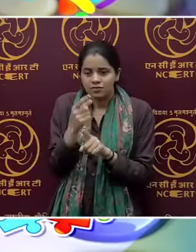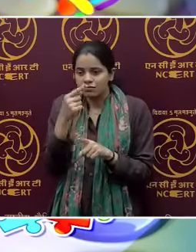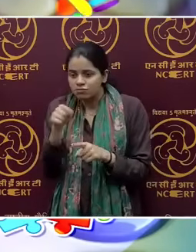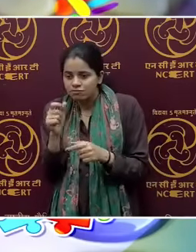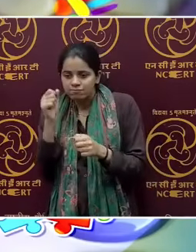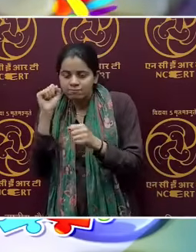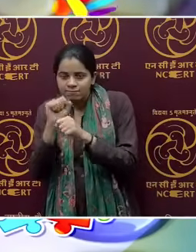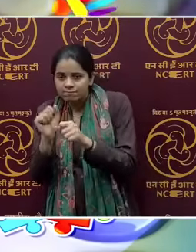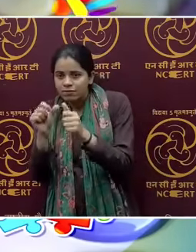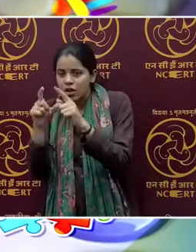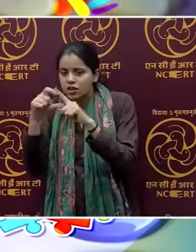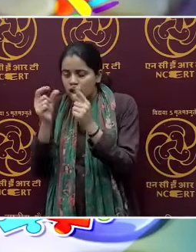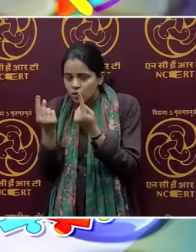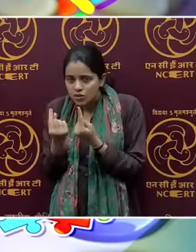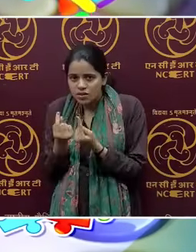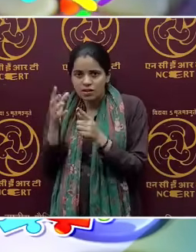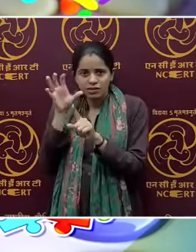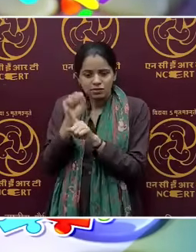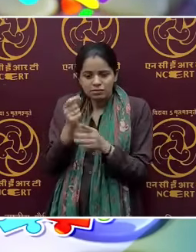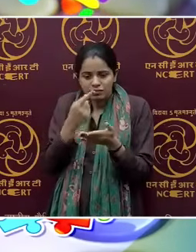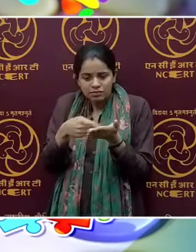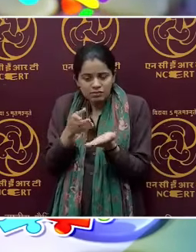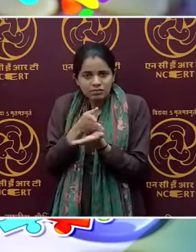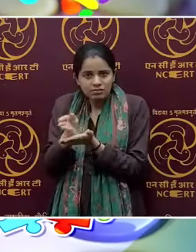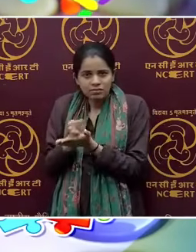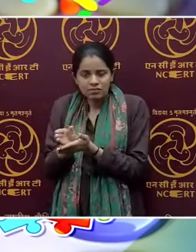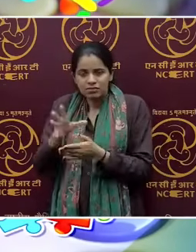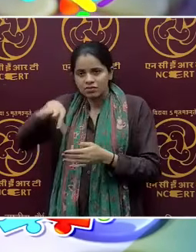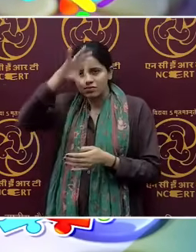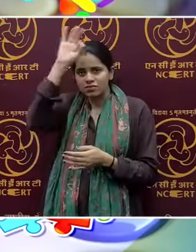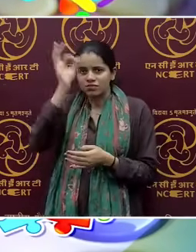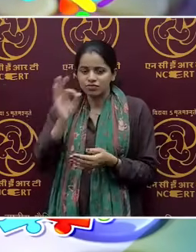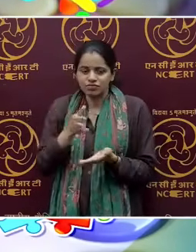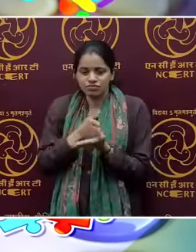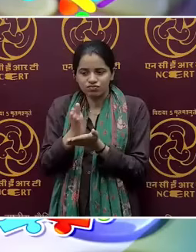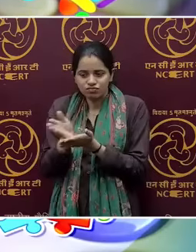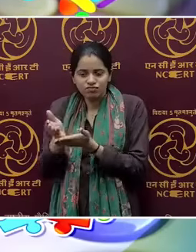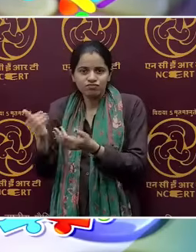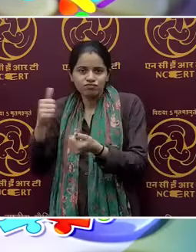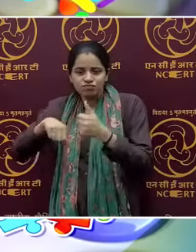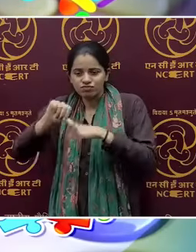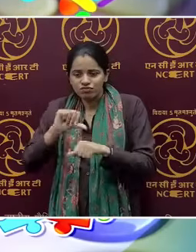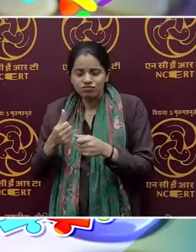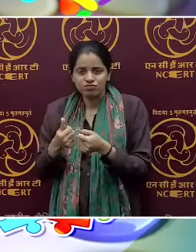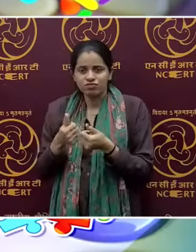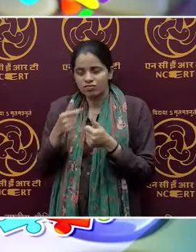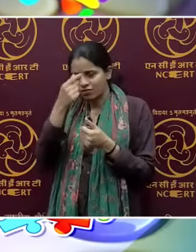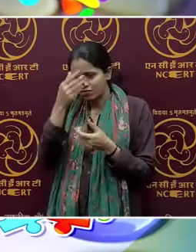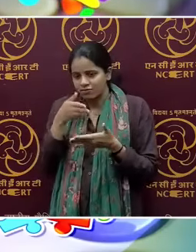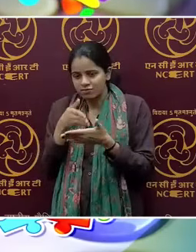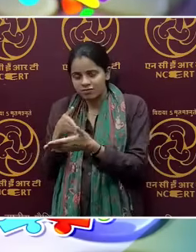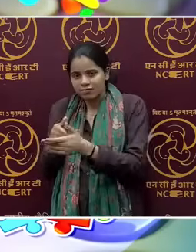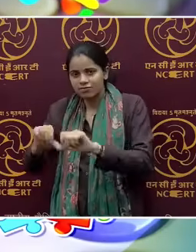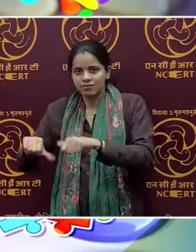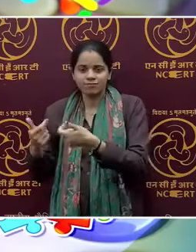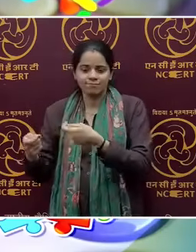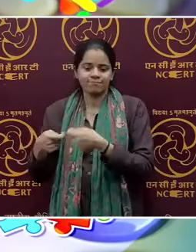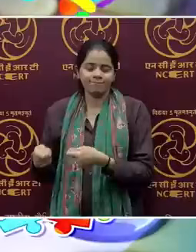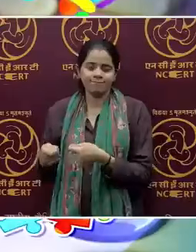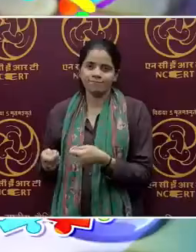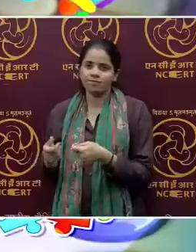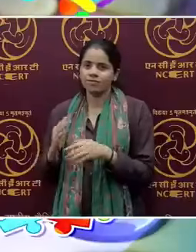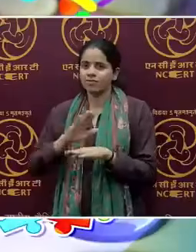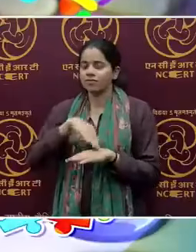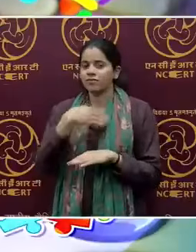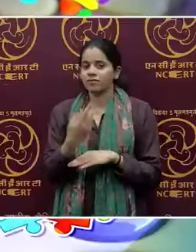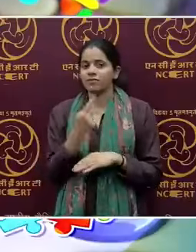time, we assess at the right time, diagnosis सही से हो, ताकि early intervention strategies की help से हम इन conditions को successfully manage कर पाएँ.